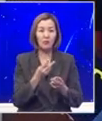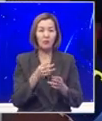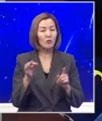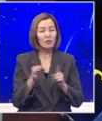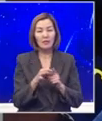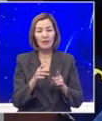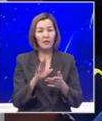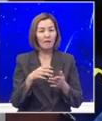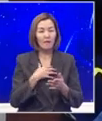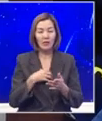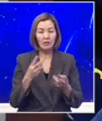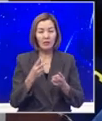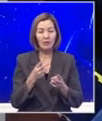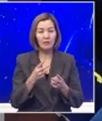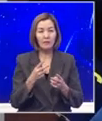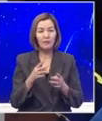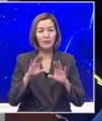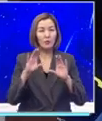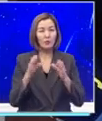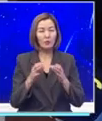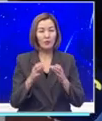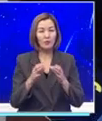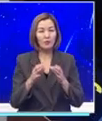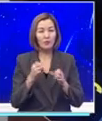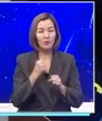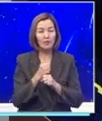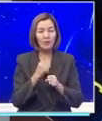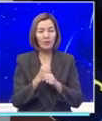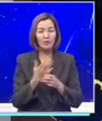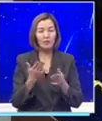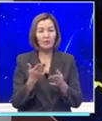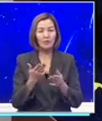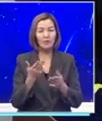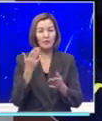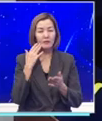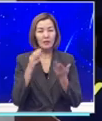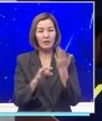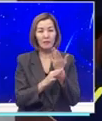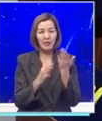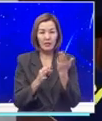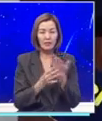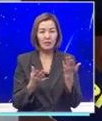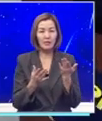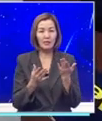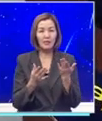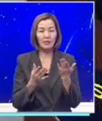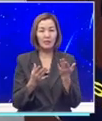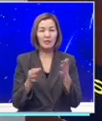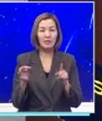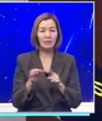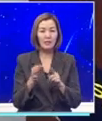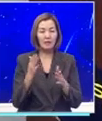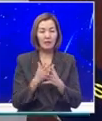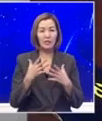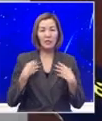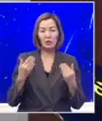емес. Күмістен жасалған дүниенің қазақтың ата-баба дәстүрінен келатқан нәрсе білезіктің өзін тағу мақсаты бар.